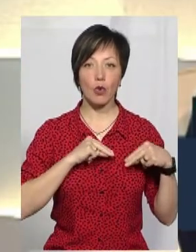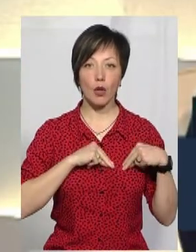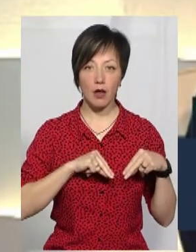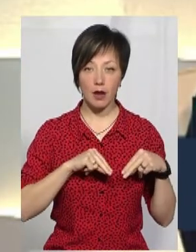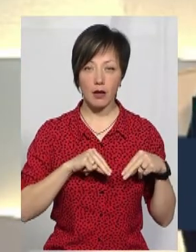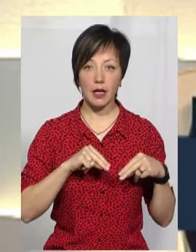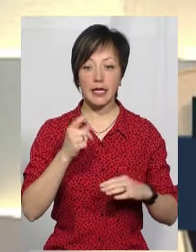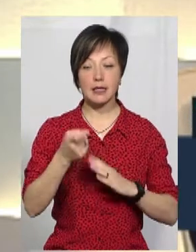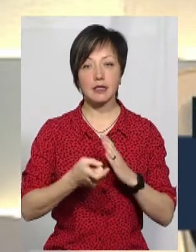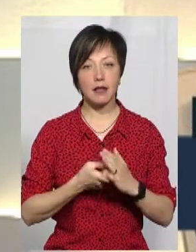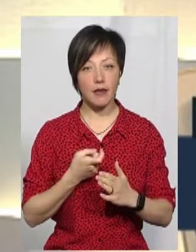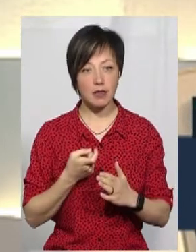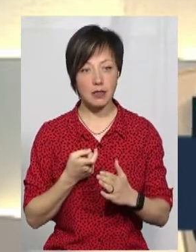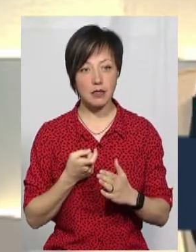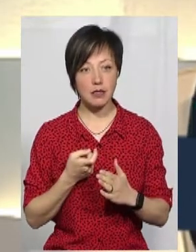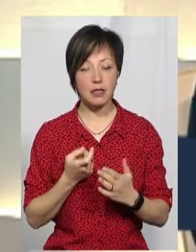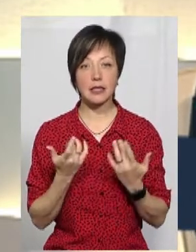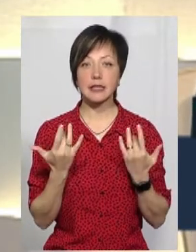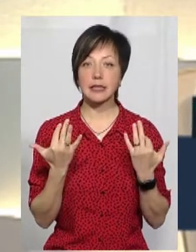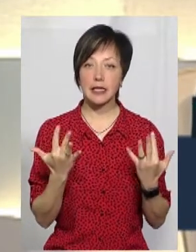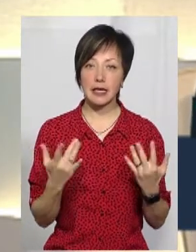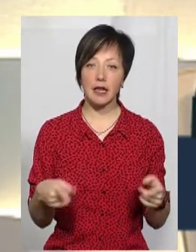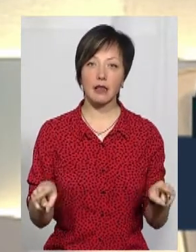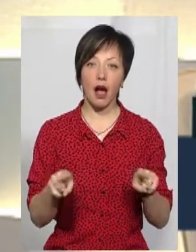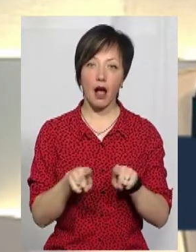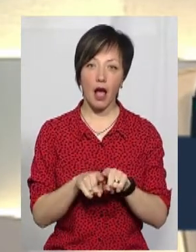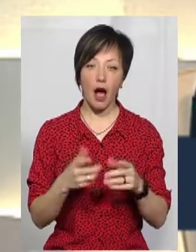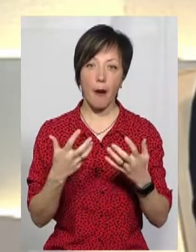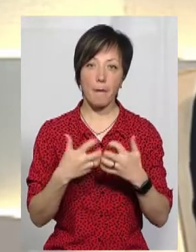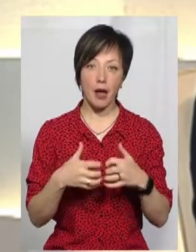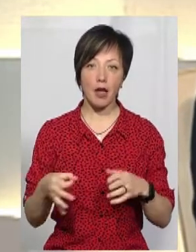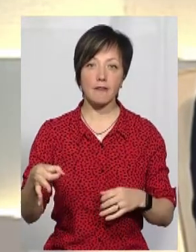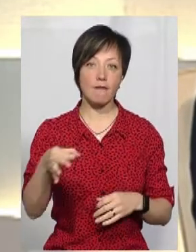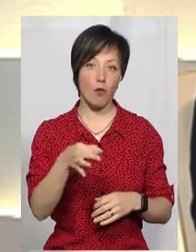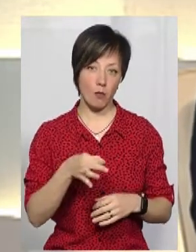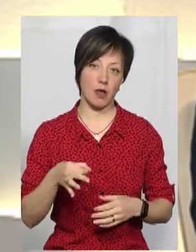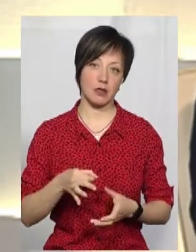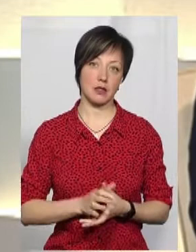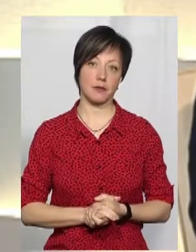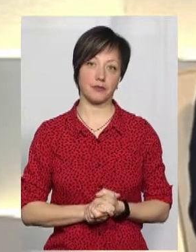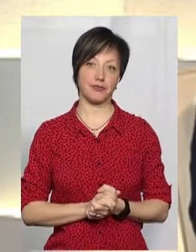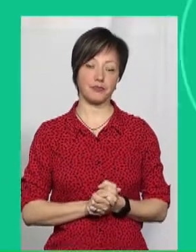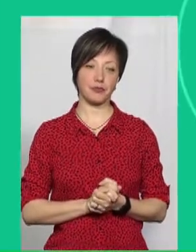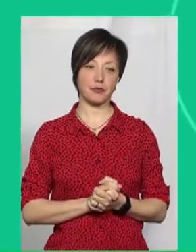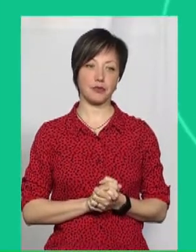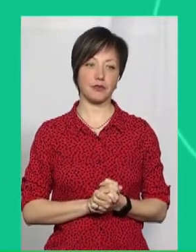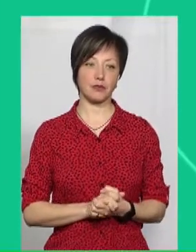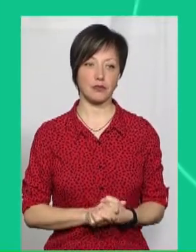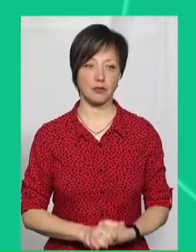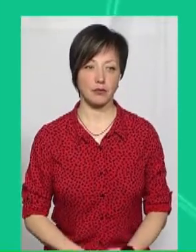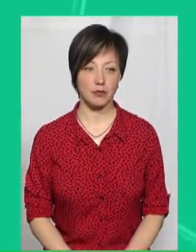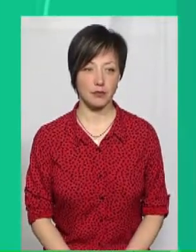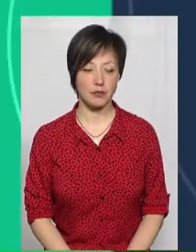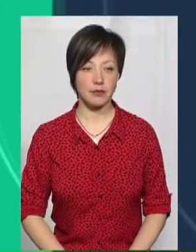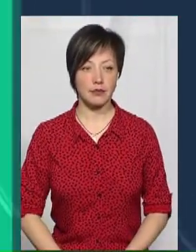Тетяна Ворожцова дізнавалася, скільки таких апаратів в області. Давайте подивимося.